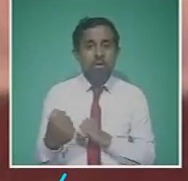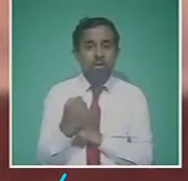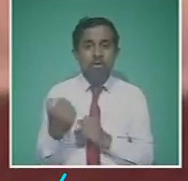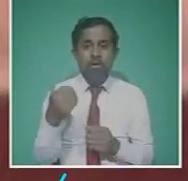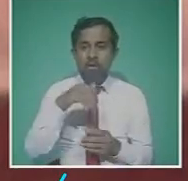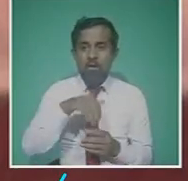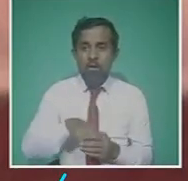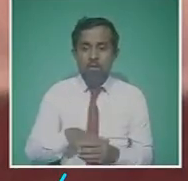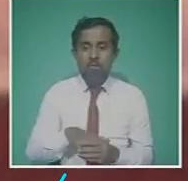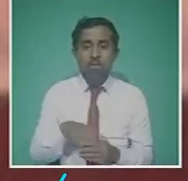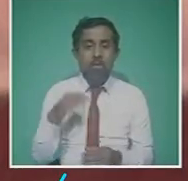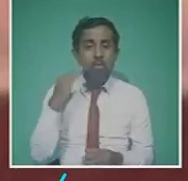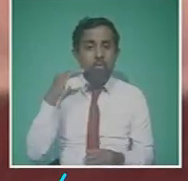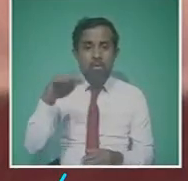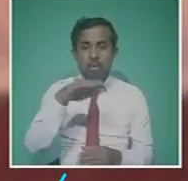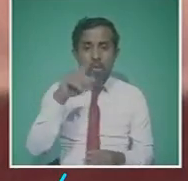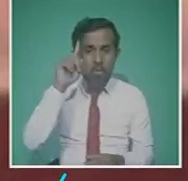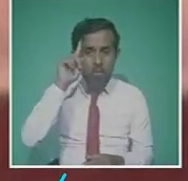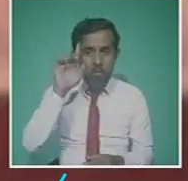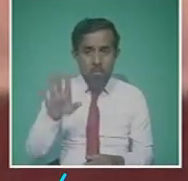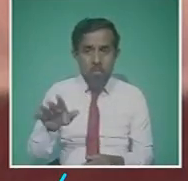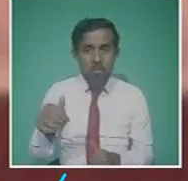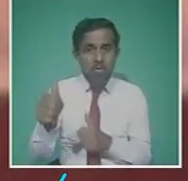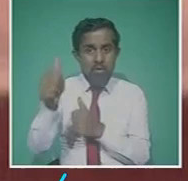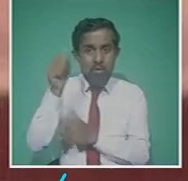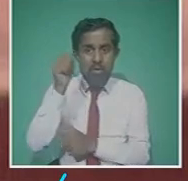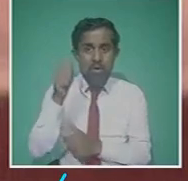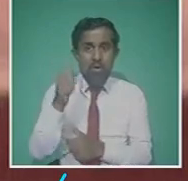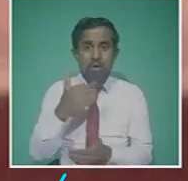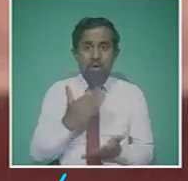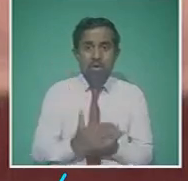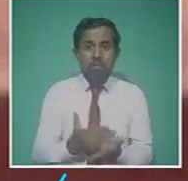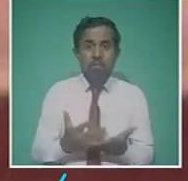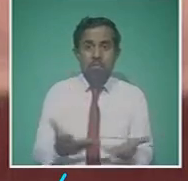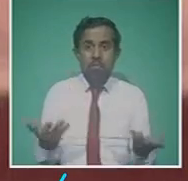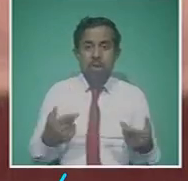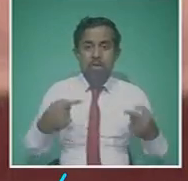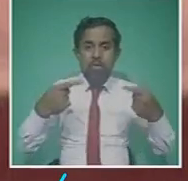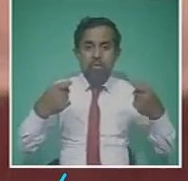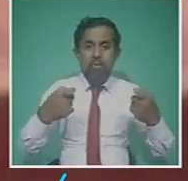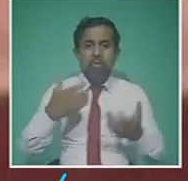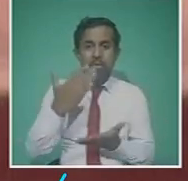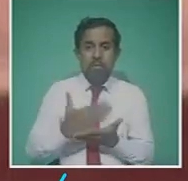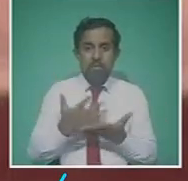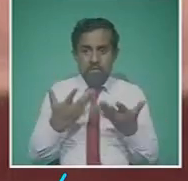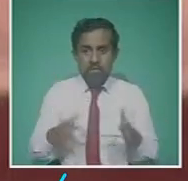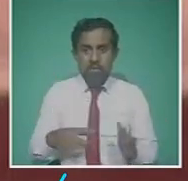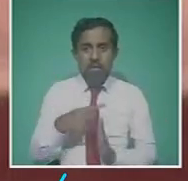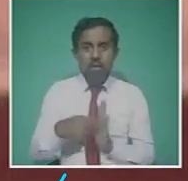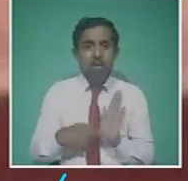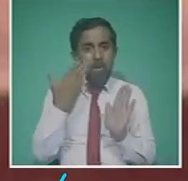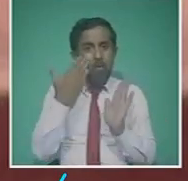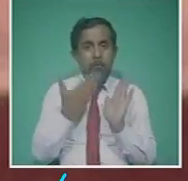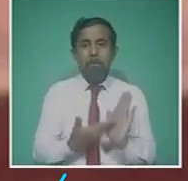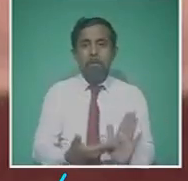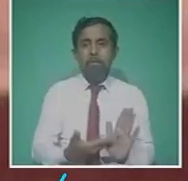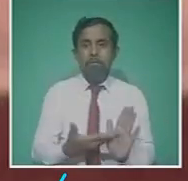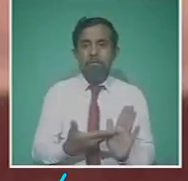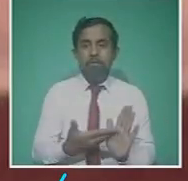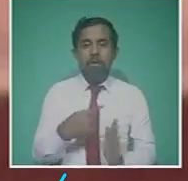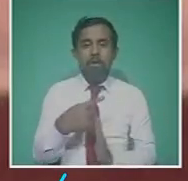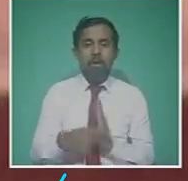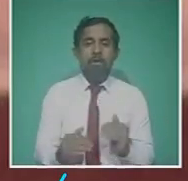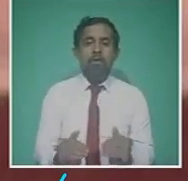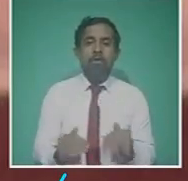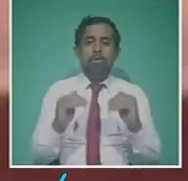ඇවිල්ලා ජනතාව බලාපොරොත්තු වෙච්ච එදා ඒ නවත්ත ගන්න බැරිව තිබිච්ච යුද්ධේ නවත්තලා රටට පෙන්නුවා රට